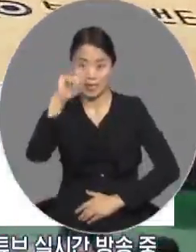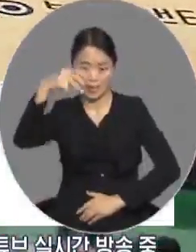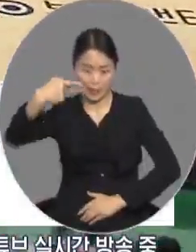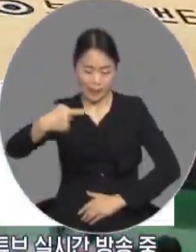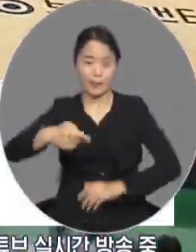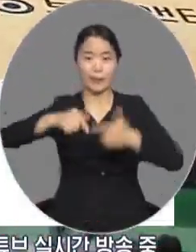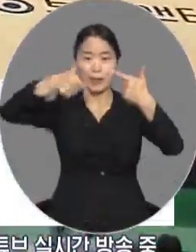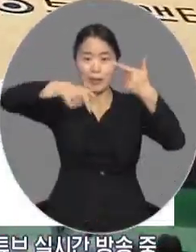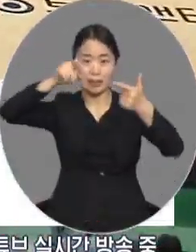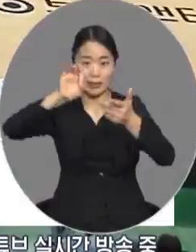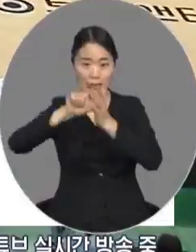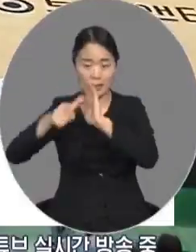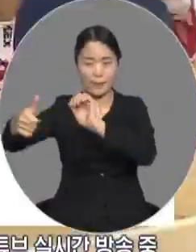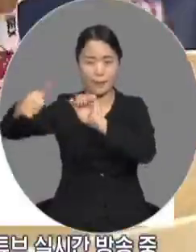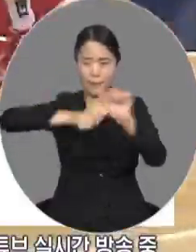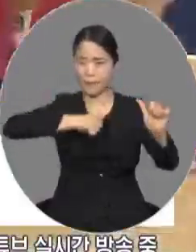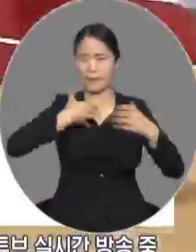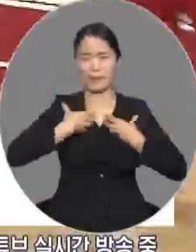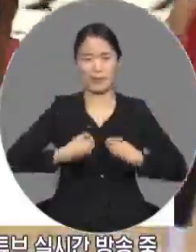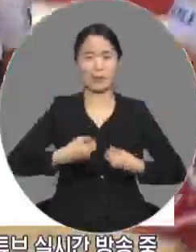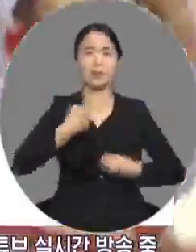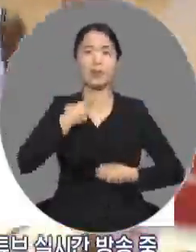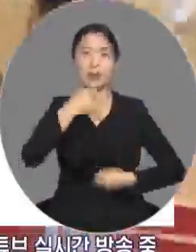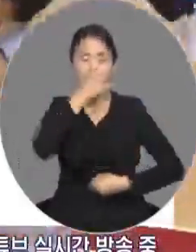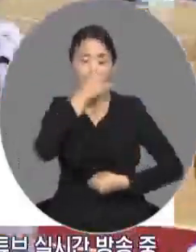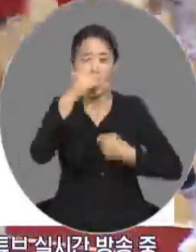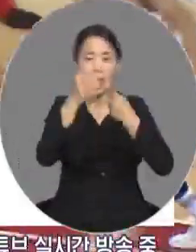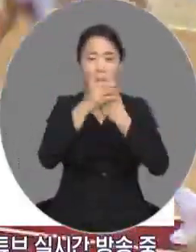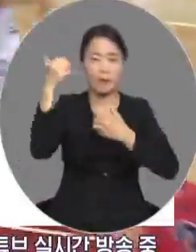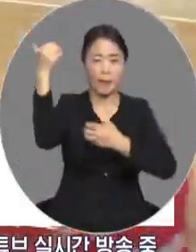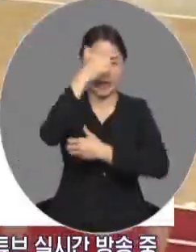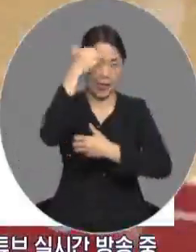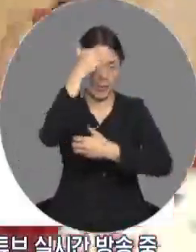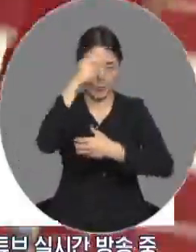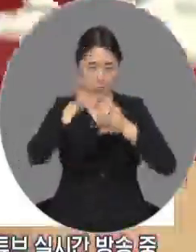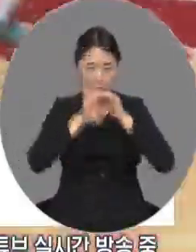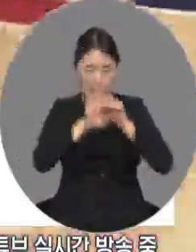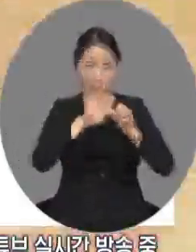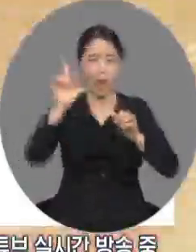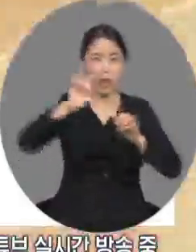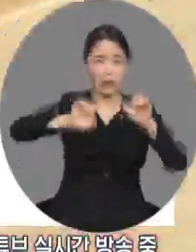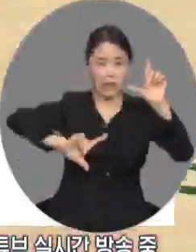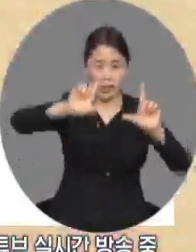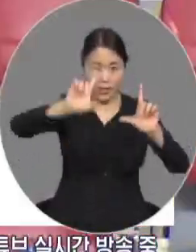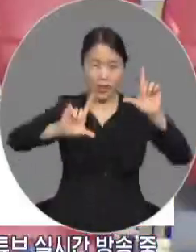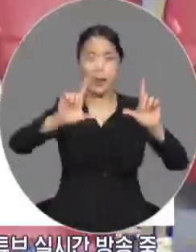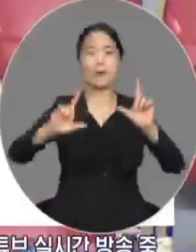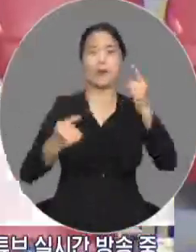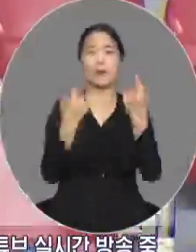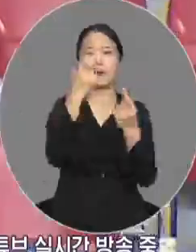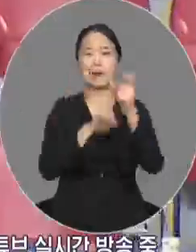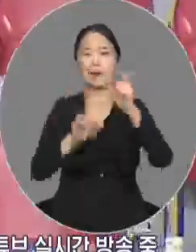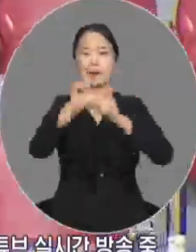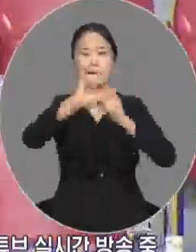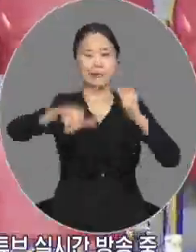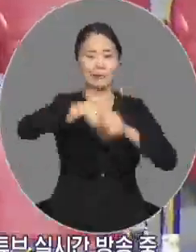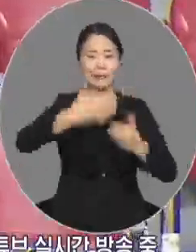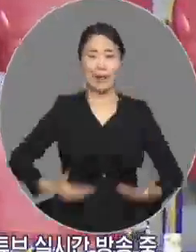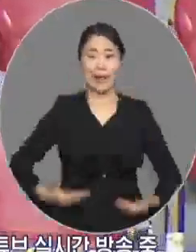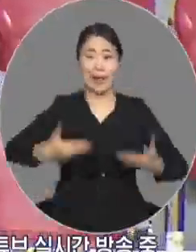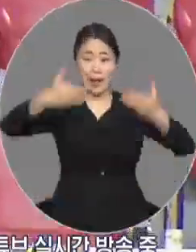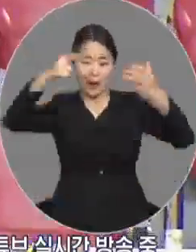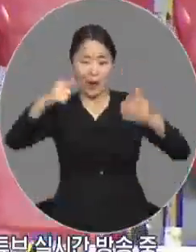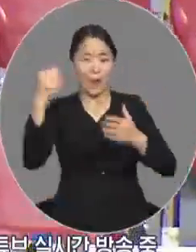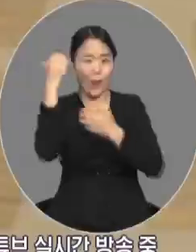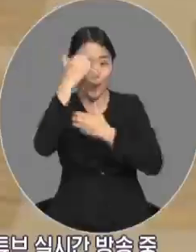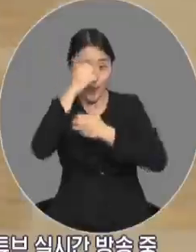때문에 선전을 바라는 농구 팬들의 응원열도 어느 때보다 고조되고 있습니다. 경기 전 체육관을 찾은